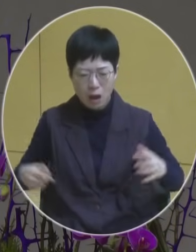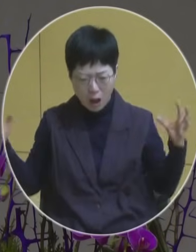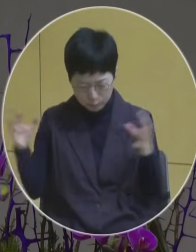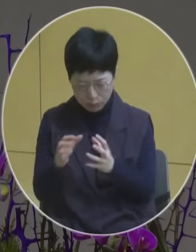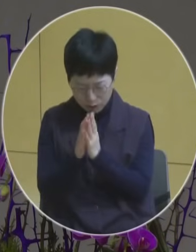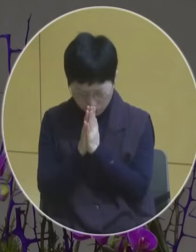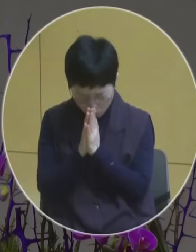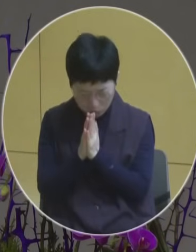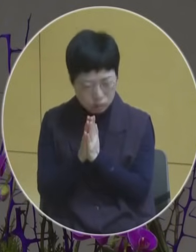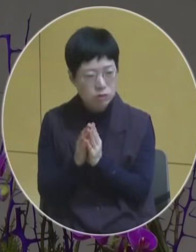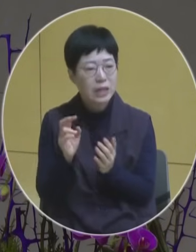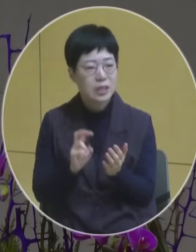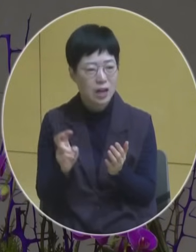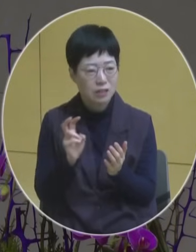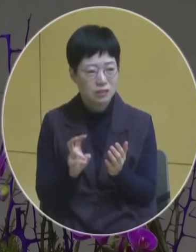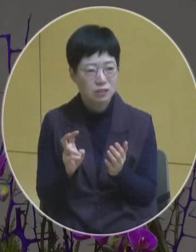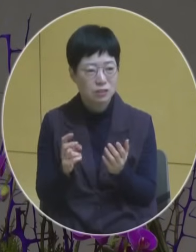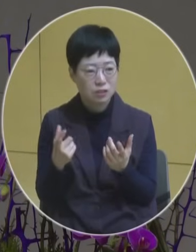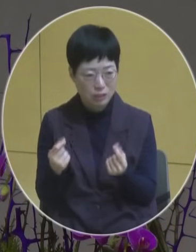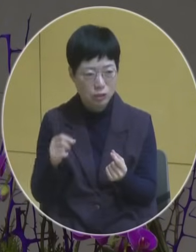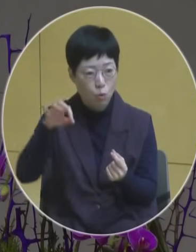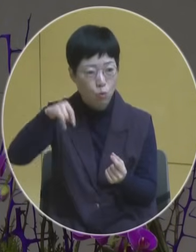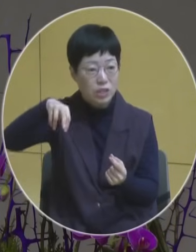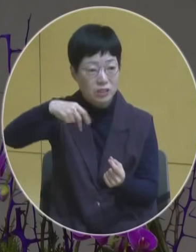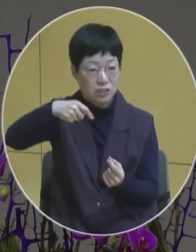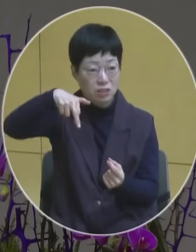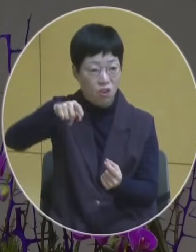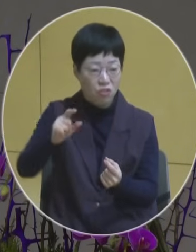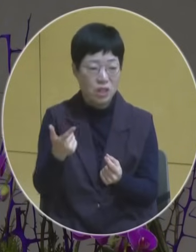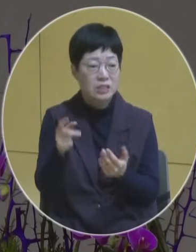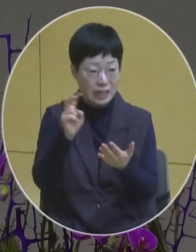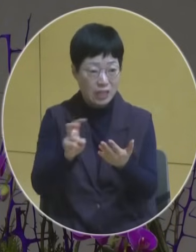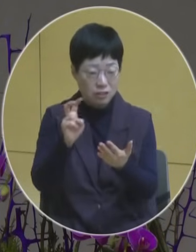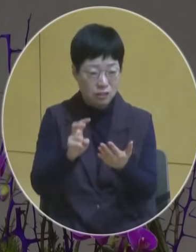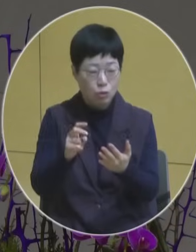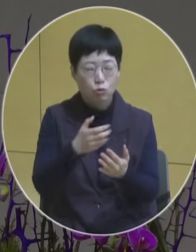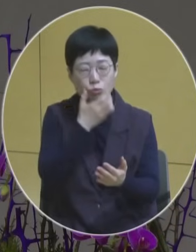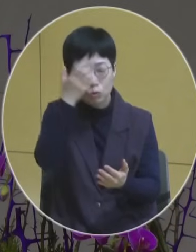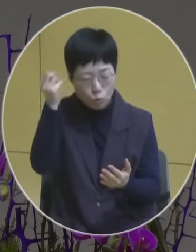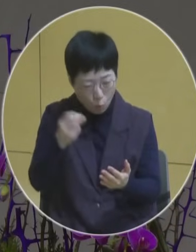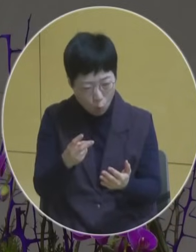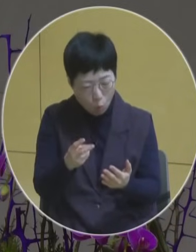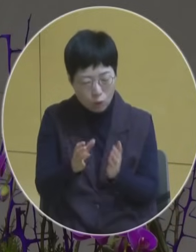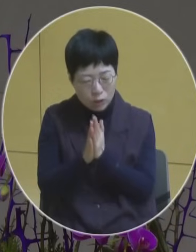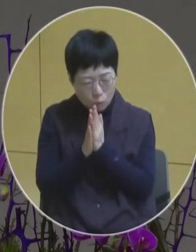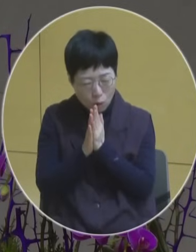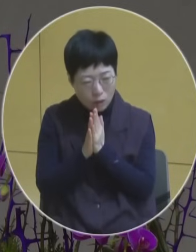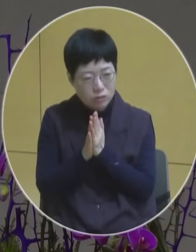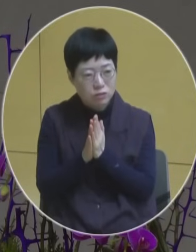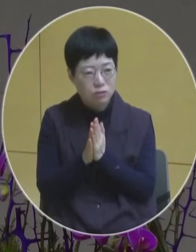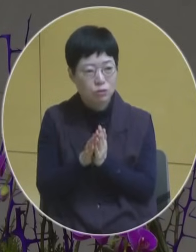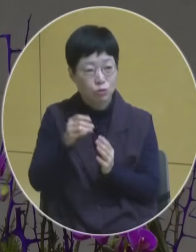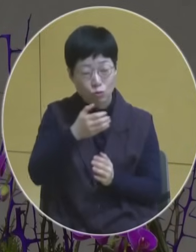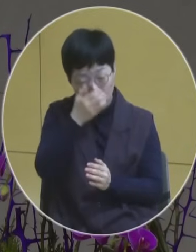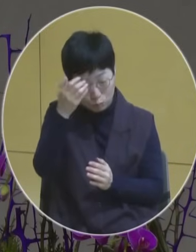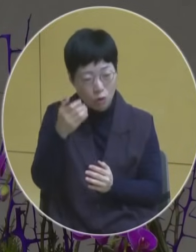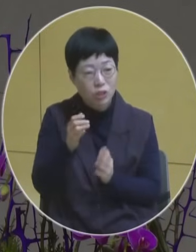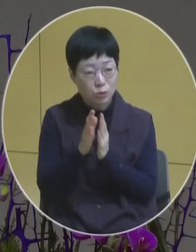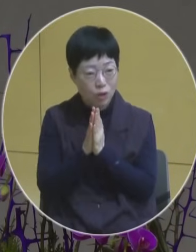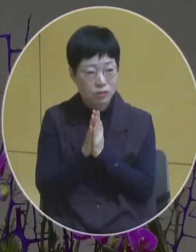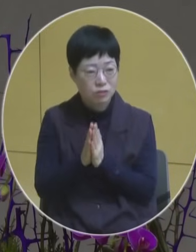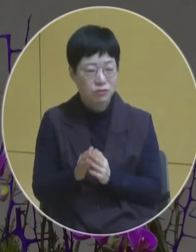기도하는 찬양하는 미스바 집회 같은 그런 꿈을 꾸고 수요 예배를 그렇게 기획을 했어요. 하나님